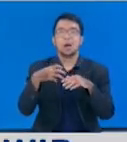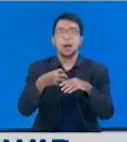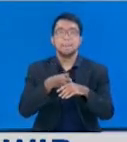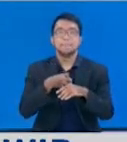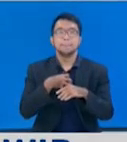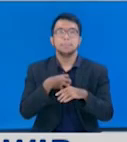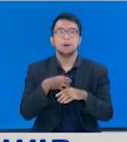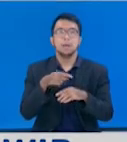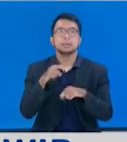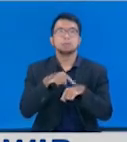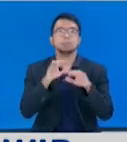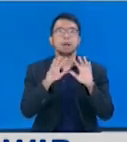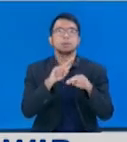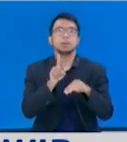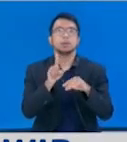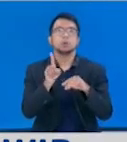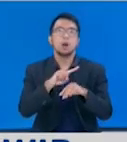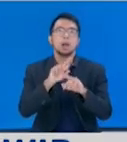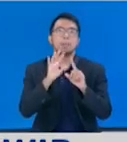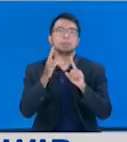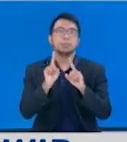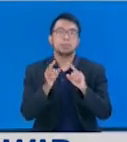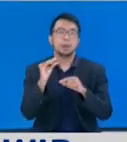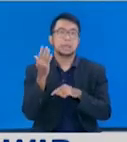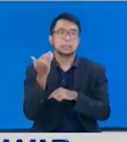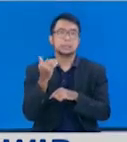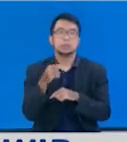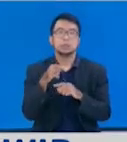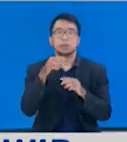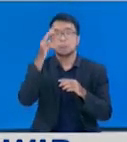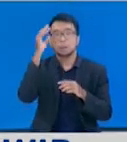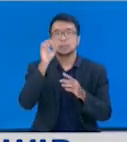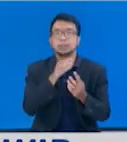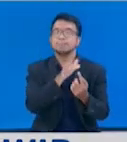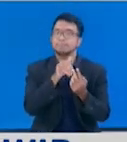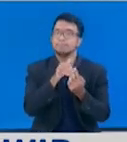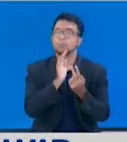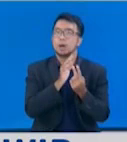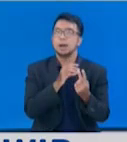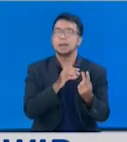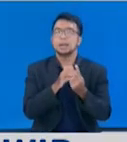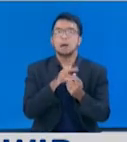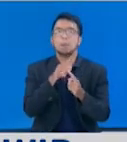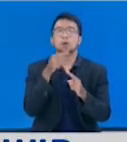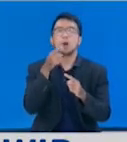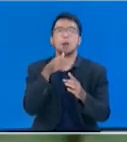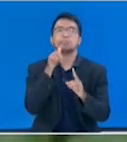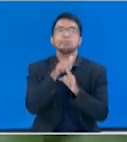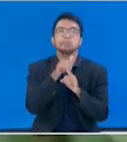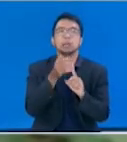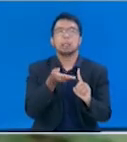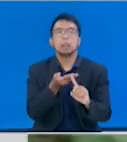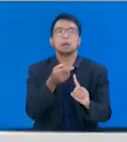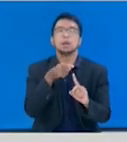pukul 9 kurang 15 menit pagi tadi. Pemanggilan Kapolres Jakarta Pusat terkait dugaan perundungan dan pelecehan seksual